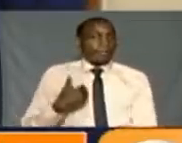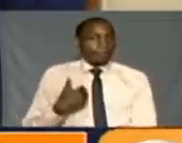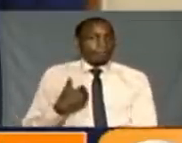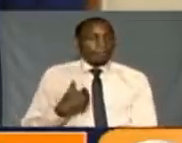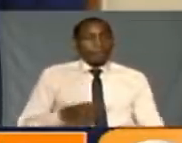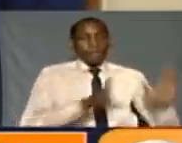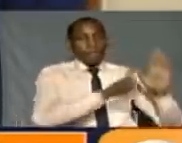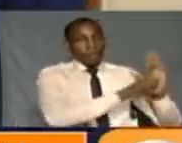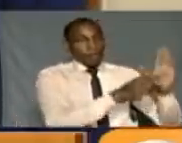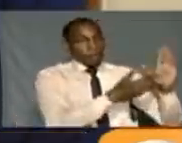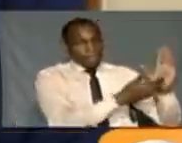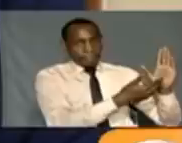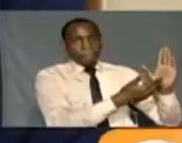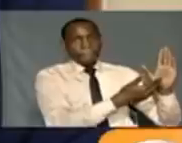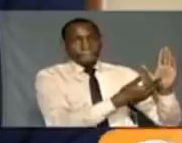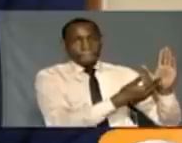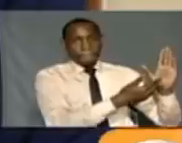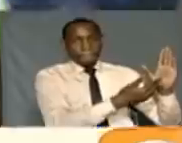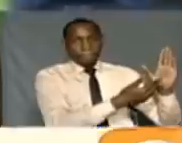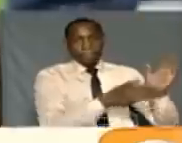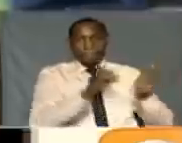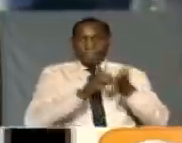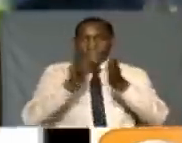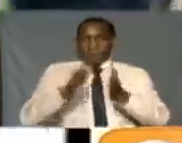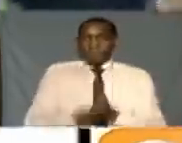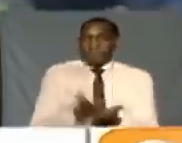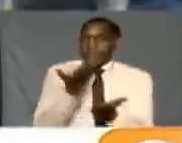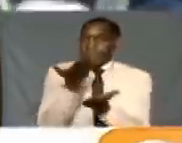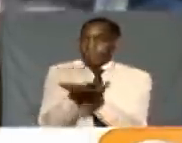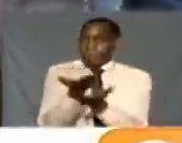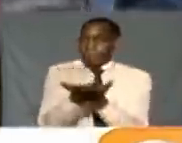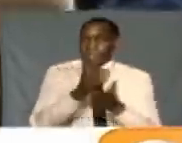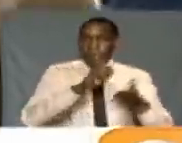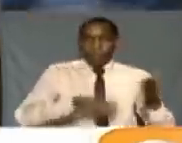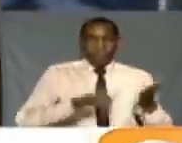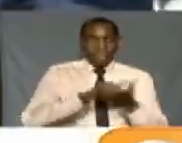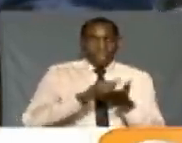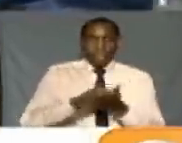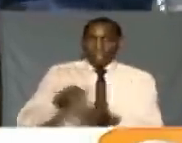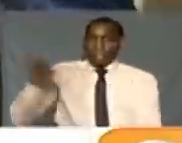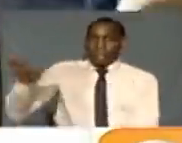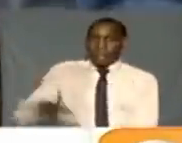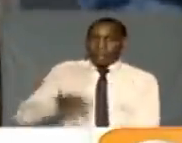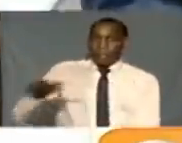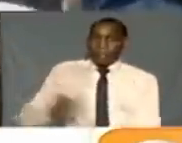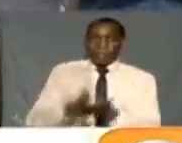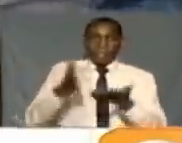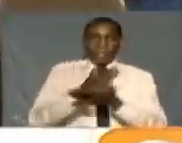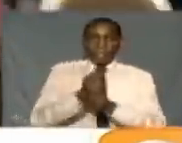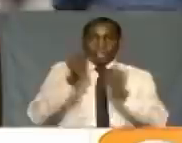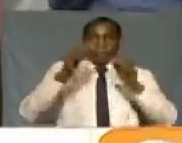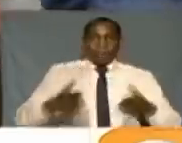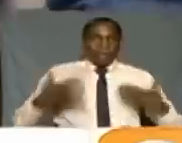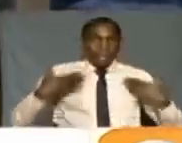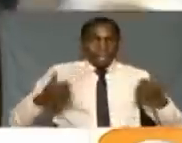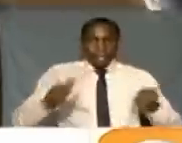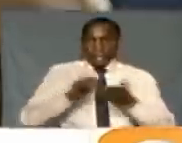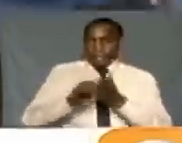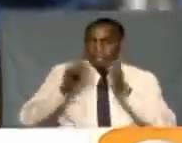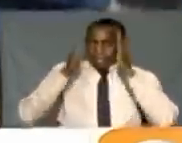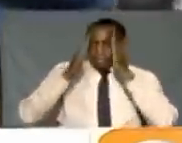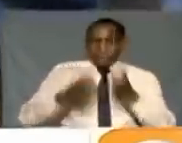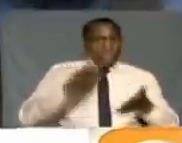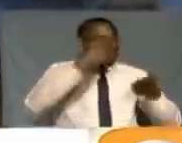sheria zetu za udaktari. Ombi likiwa ni kwa wabunge na washikadau wa afya kuangazia